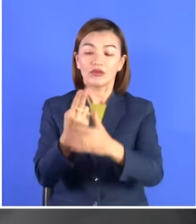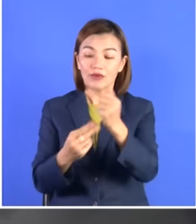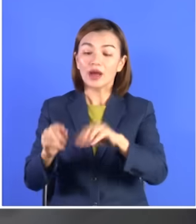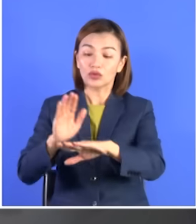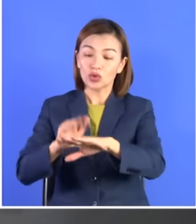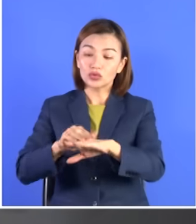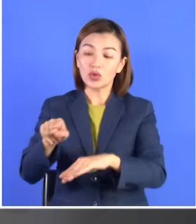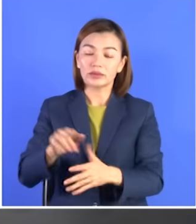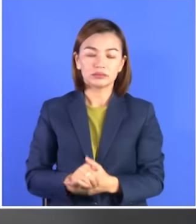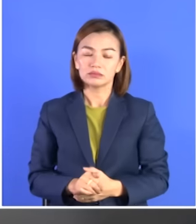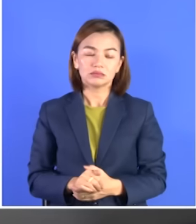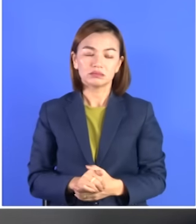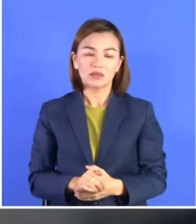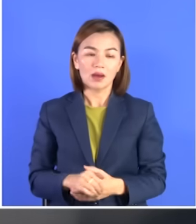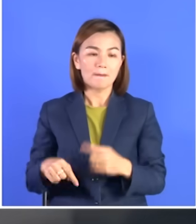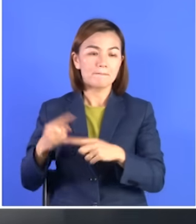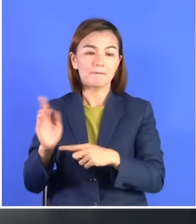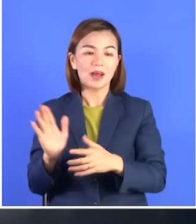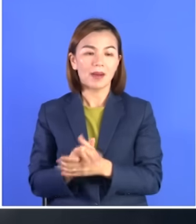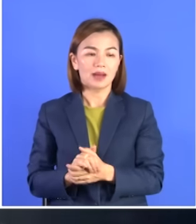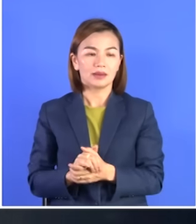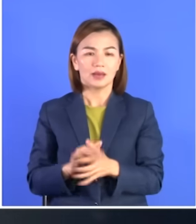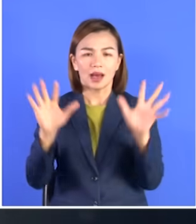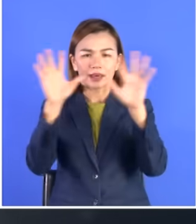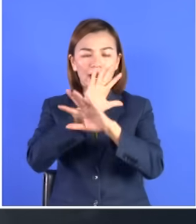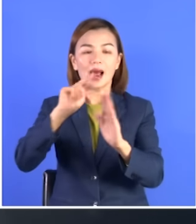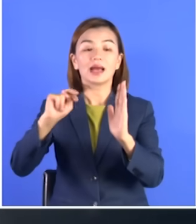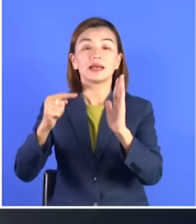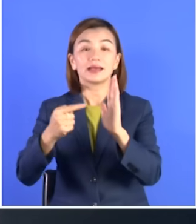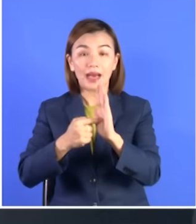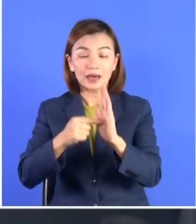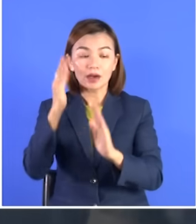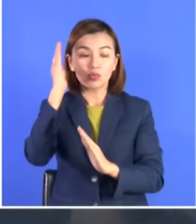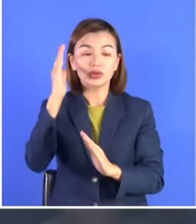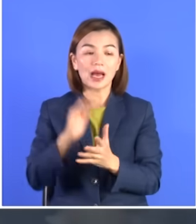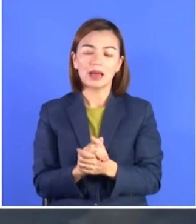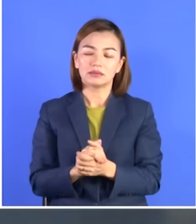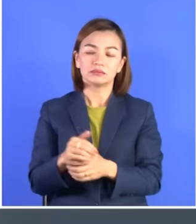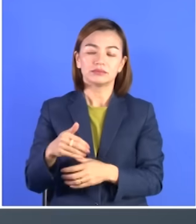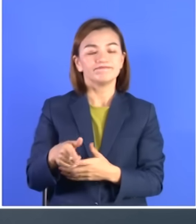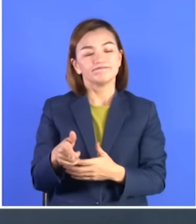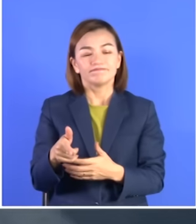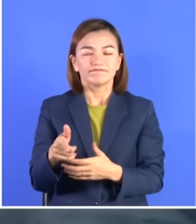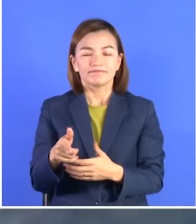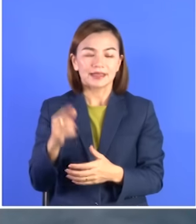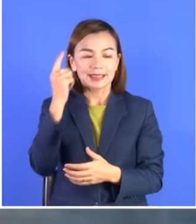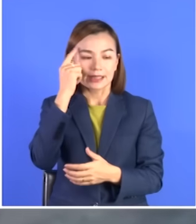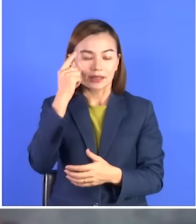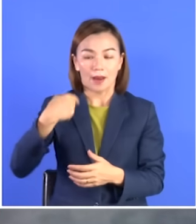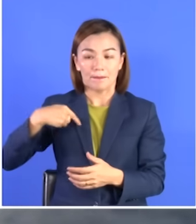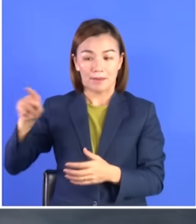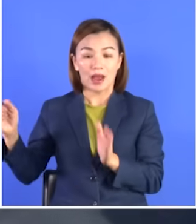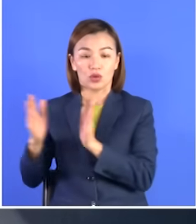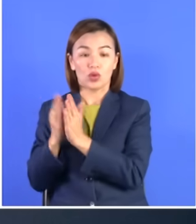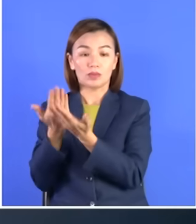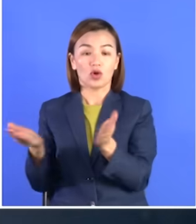แฟนไม่ยอมไปเหมือนกับว่านัดชายอื่นไว้แล้วเออนี่ไม่ยอมไปกับผมนะฮะระหว่างที่ผมเนี่ยไปเที่ยวกับญาติ